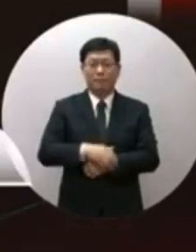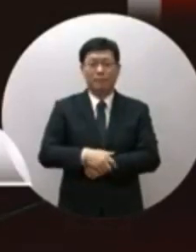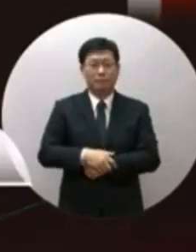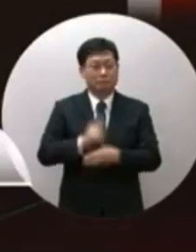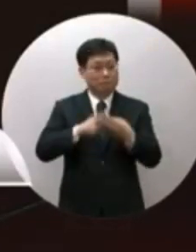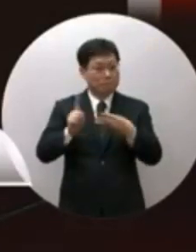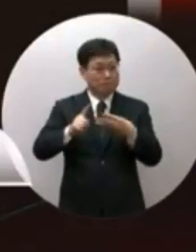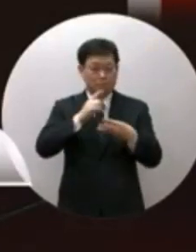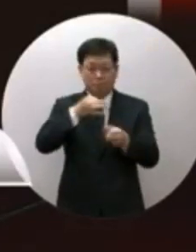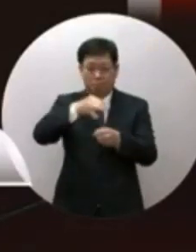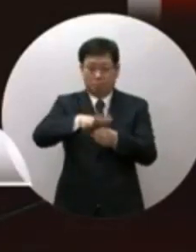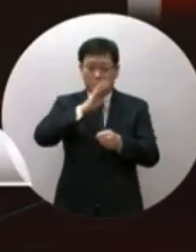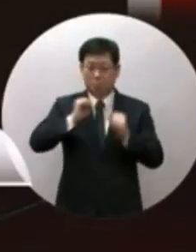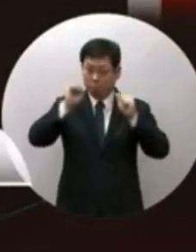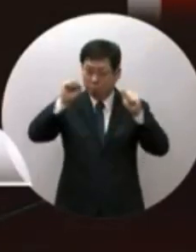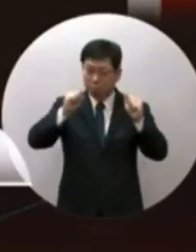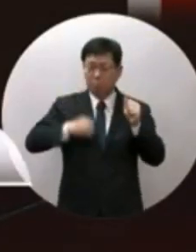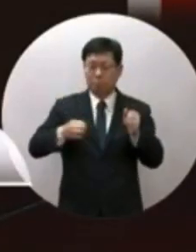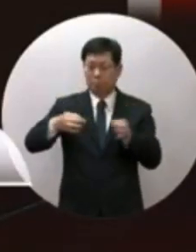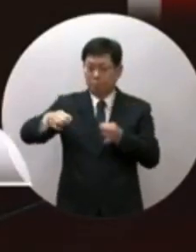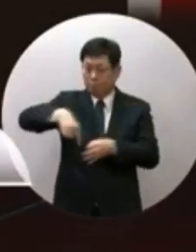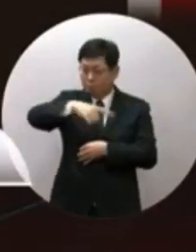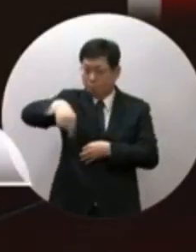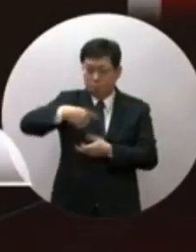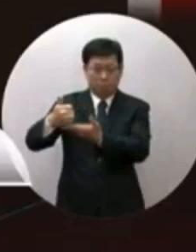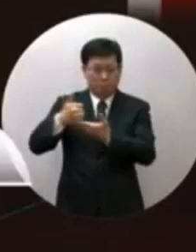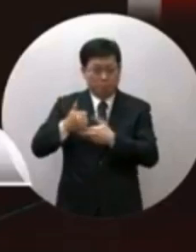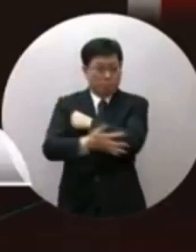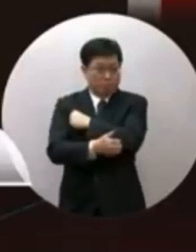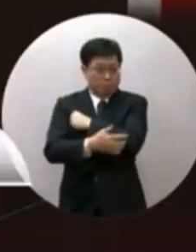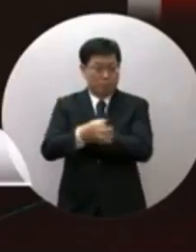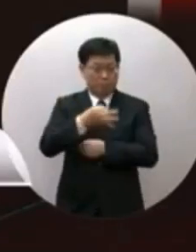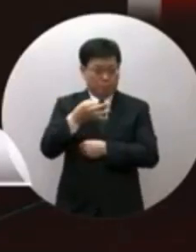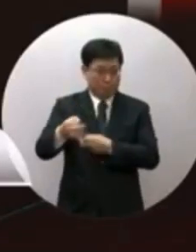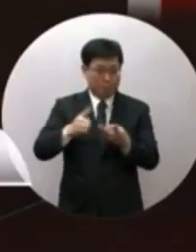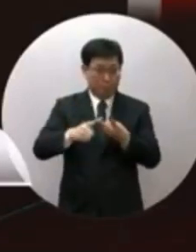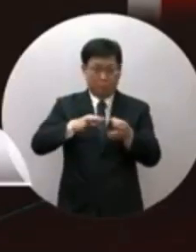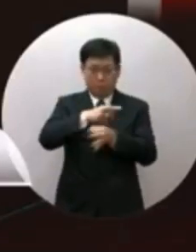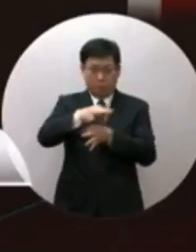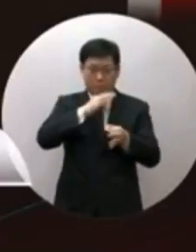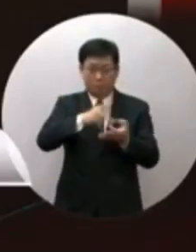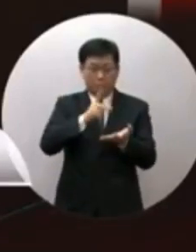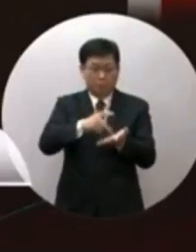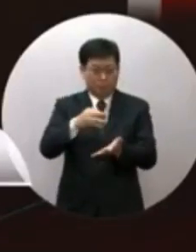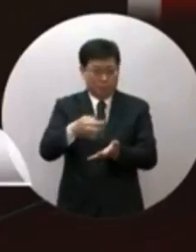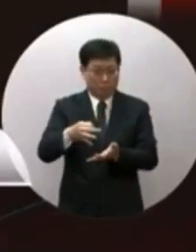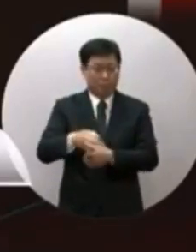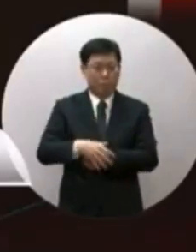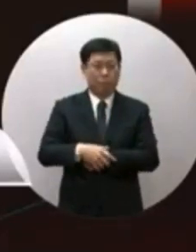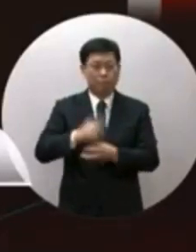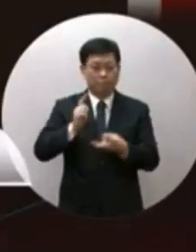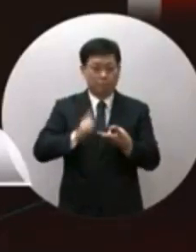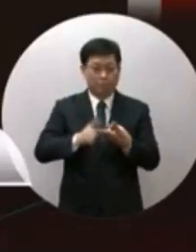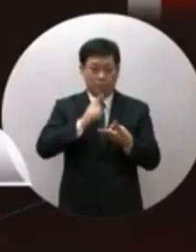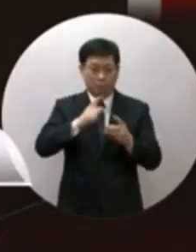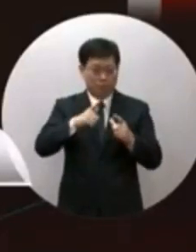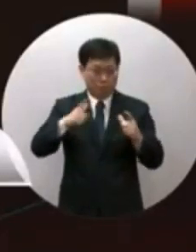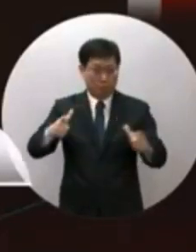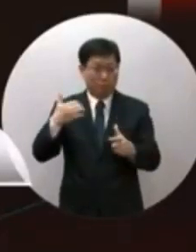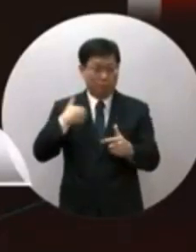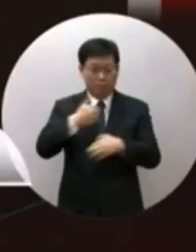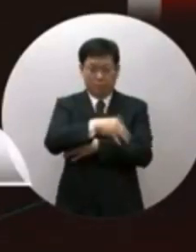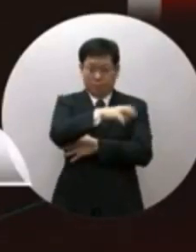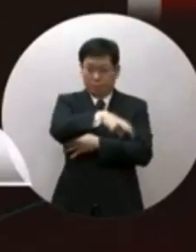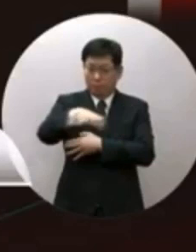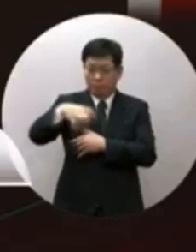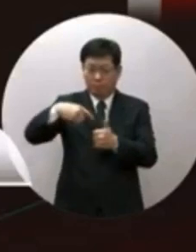23亿4800万元，主要系补助运动事业等雇用人员薪资及营业场地租金等，以及扩充各县